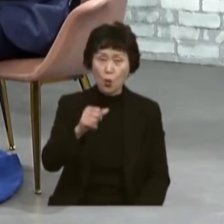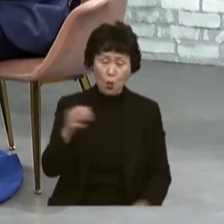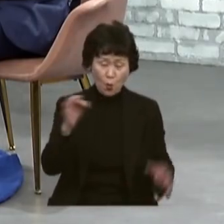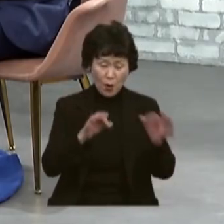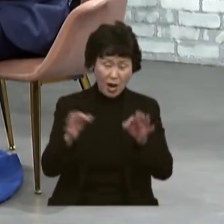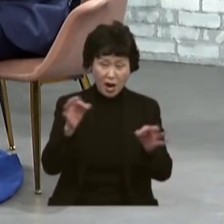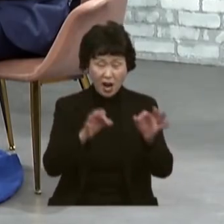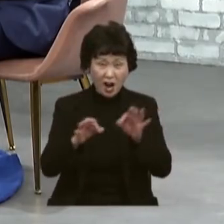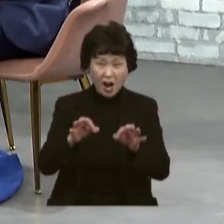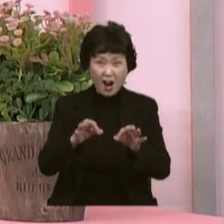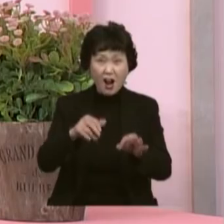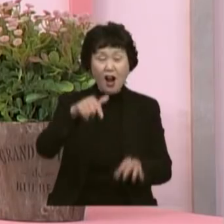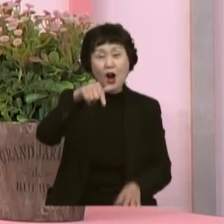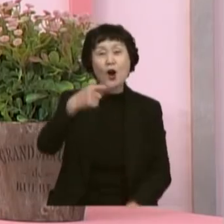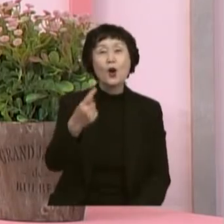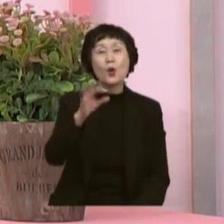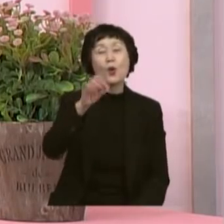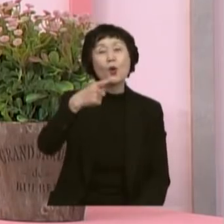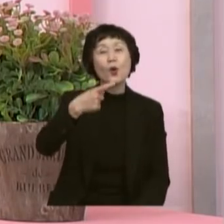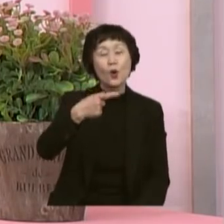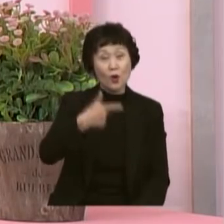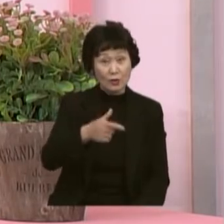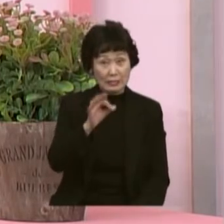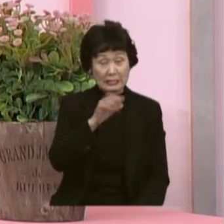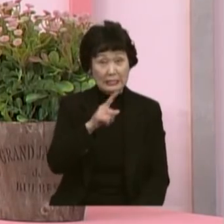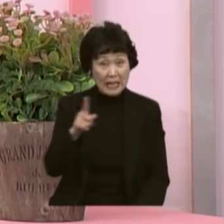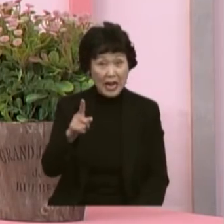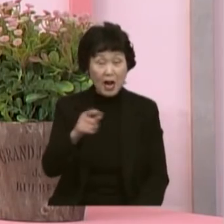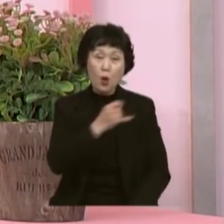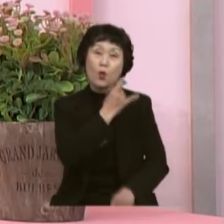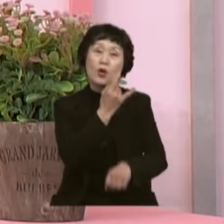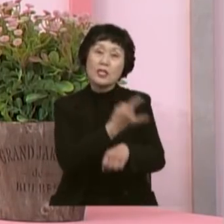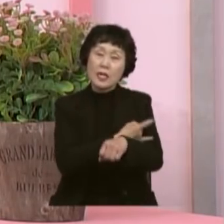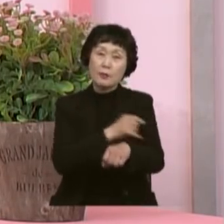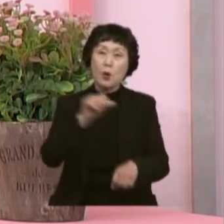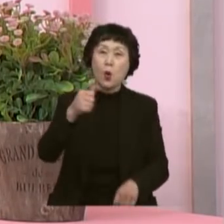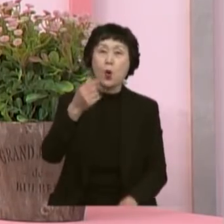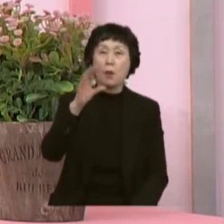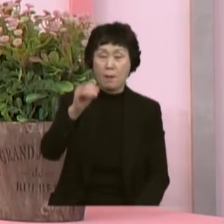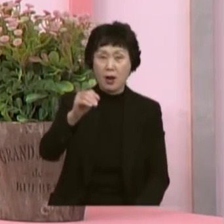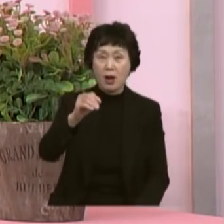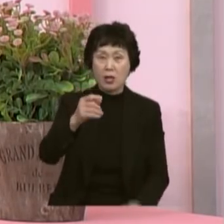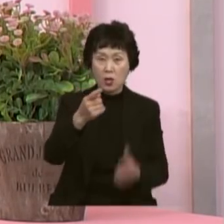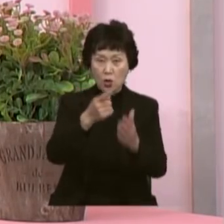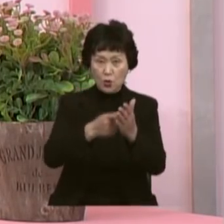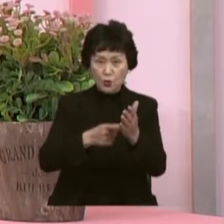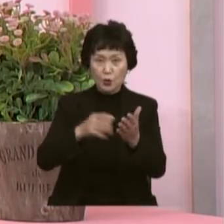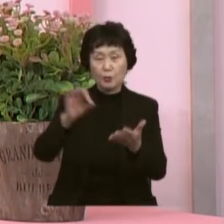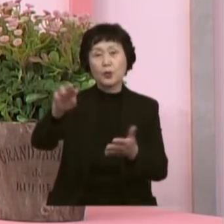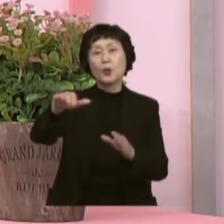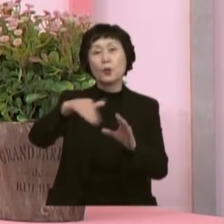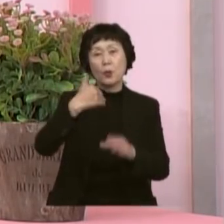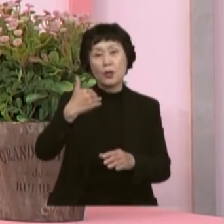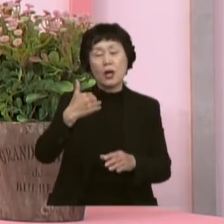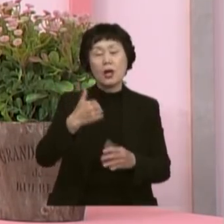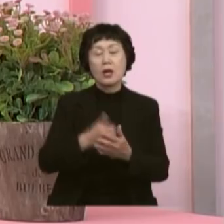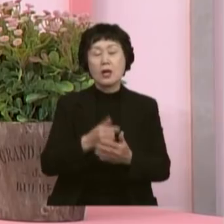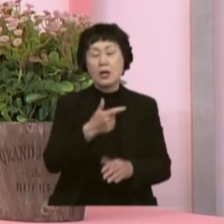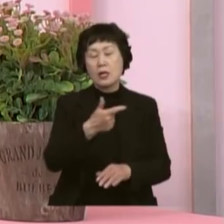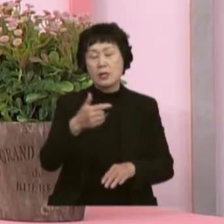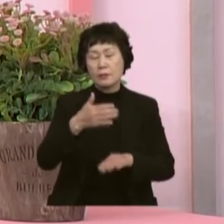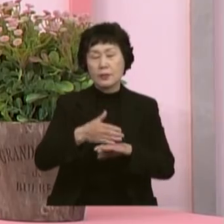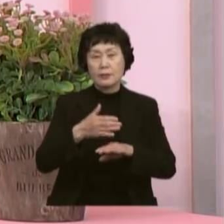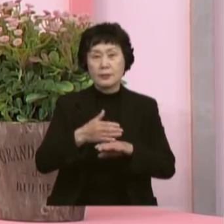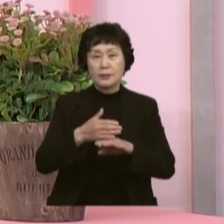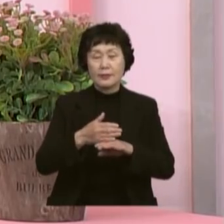전 지금도 있어. 고은 사님이 한 500만 원을 수술비를 보내주신 거예요. 근데 제가 너무 감사해서 고 권사님